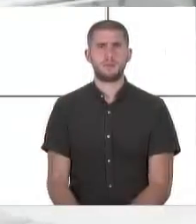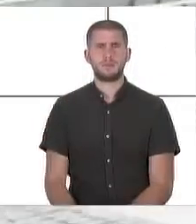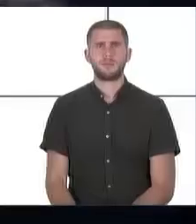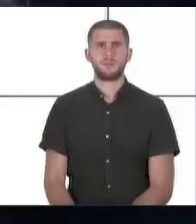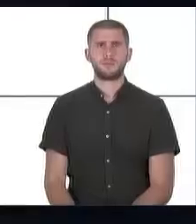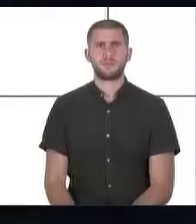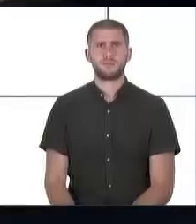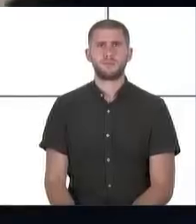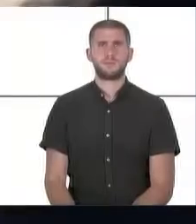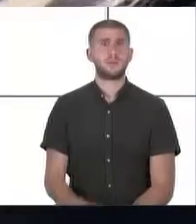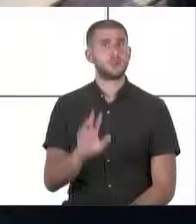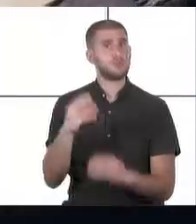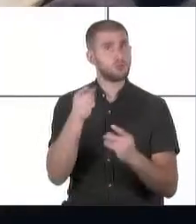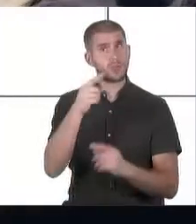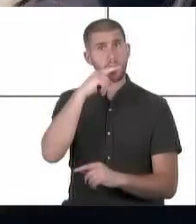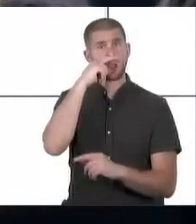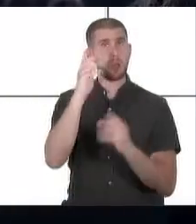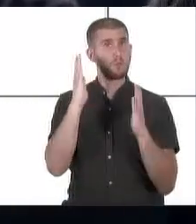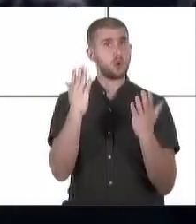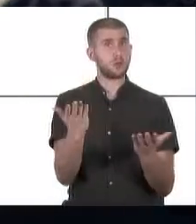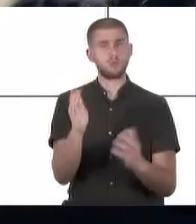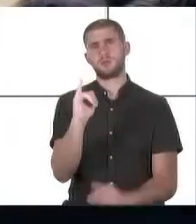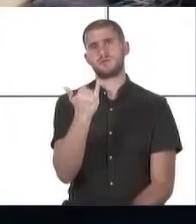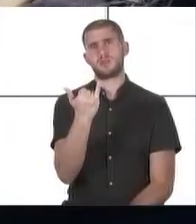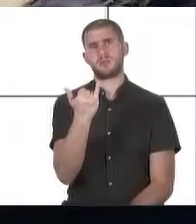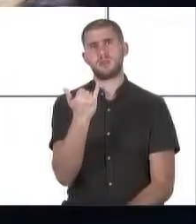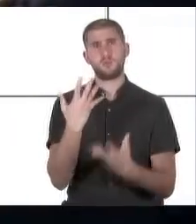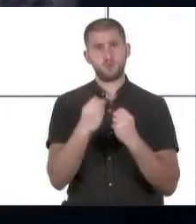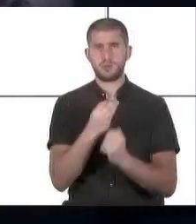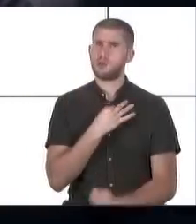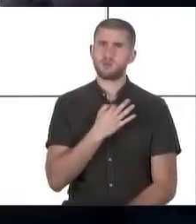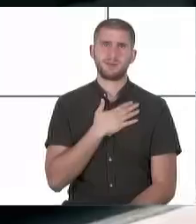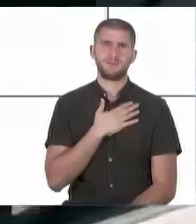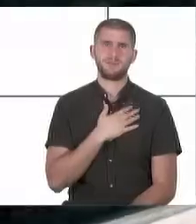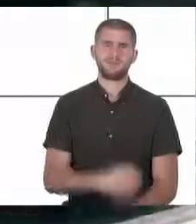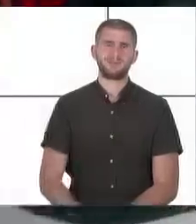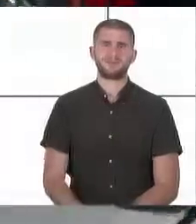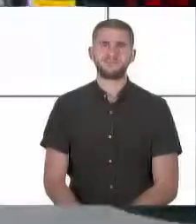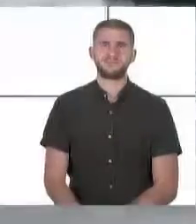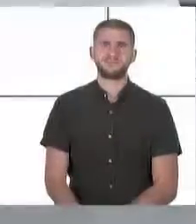יש משהו שאתה גאה בו במיוחד? כן. המשפחה שלך.